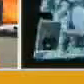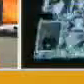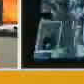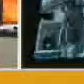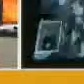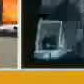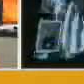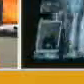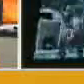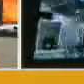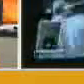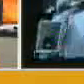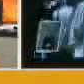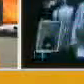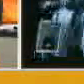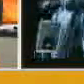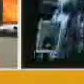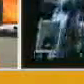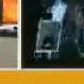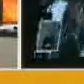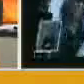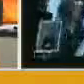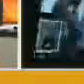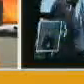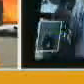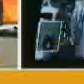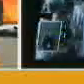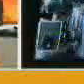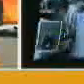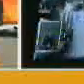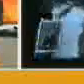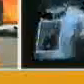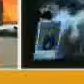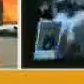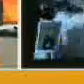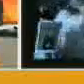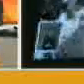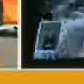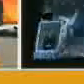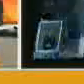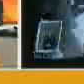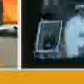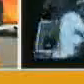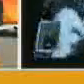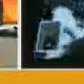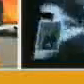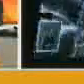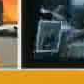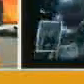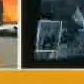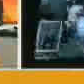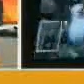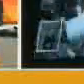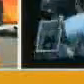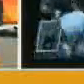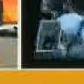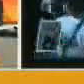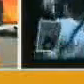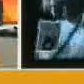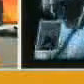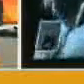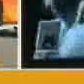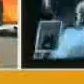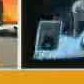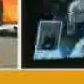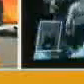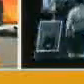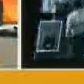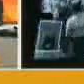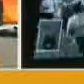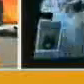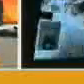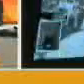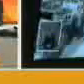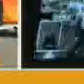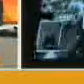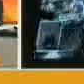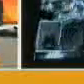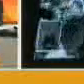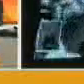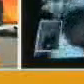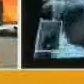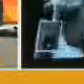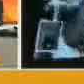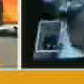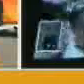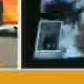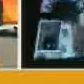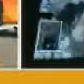ไกร ผมก็จะบอกว่าเรื่องที่เกิดขึ้นเนี่ยยอมรับว่าเป็นการบันดาลโทสะของผม